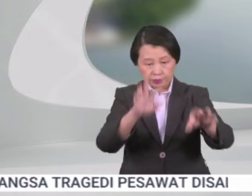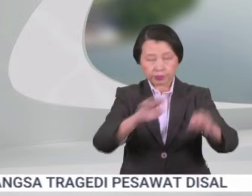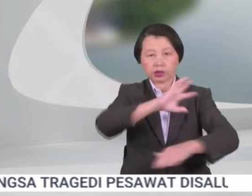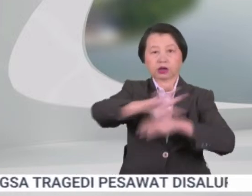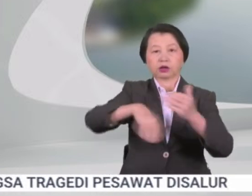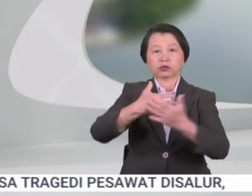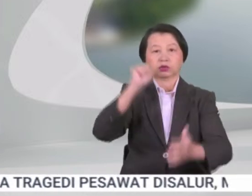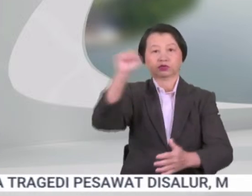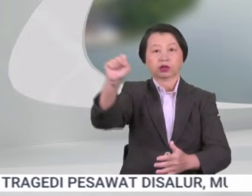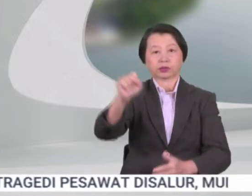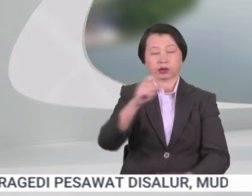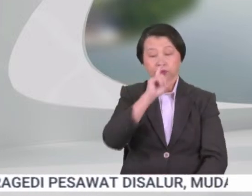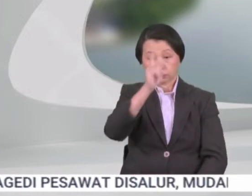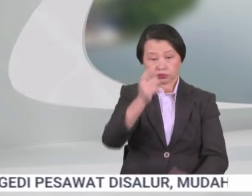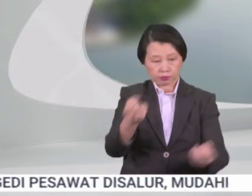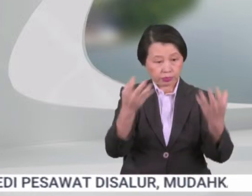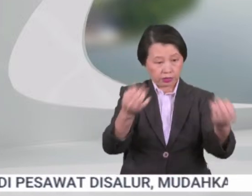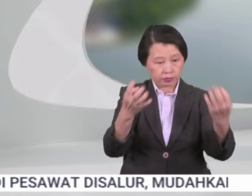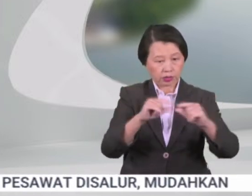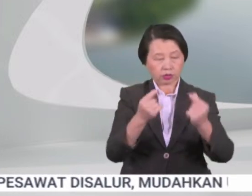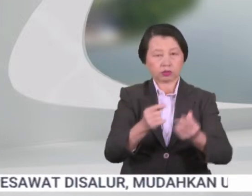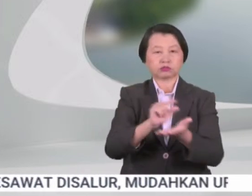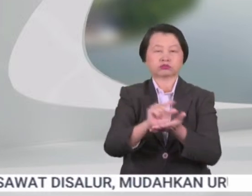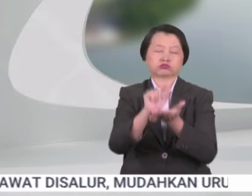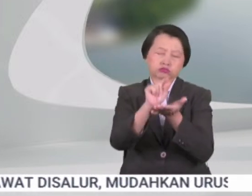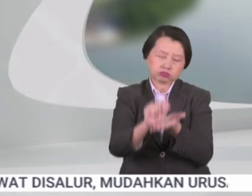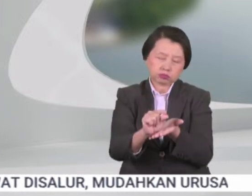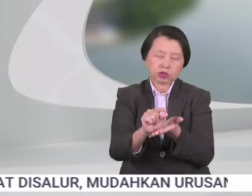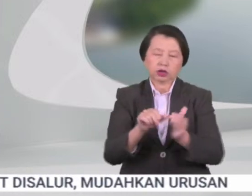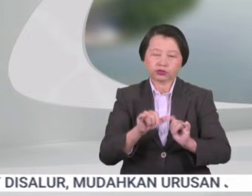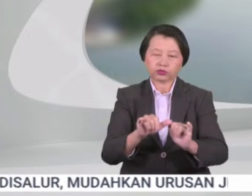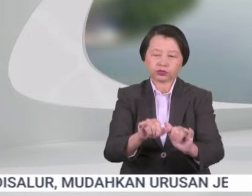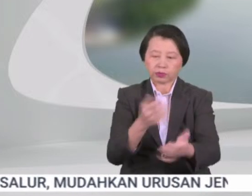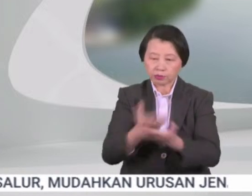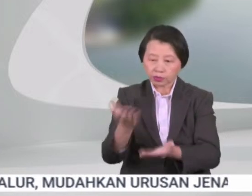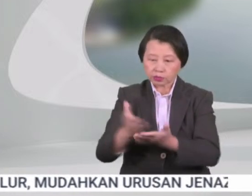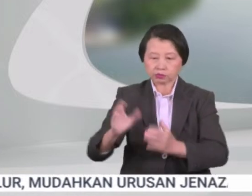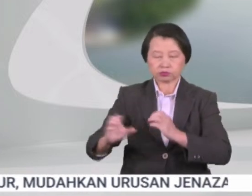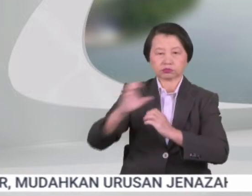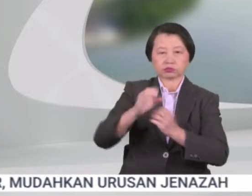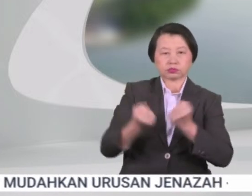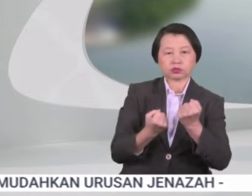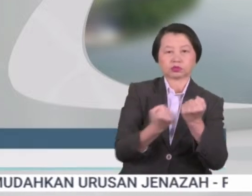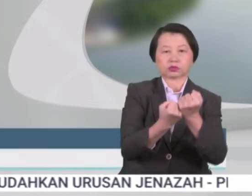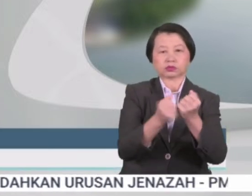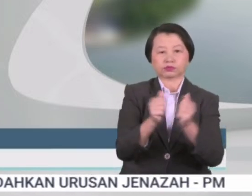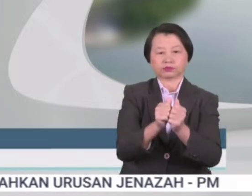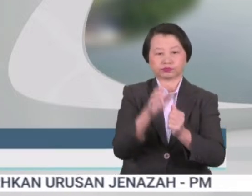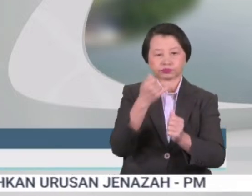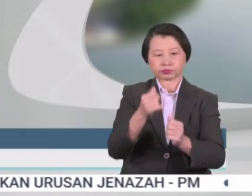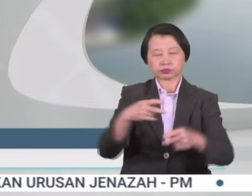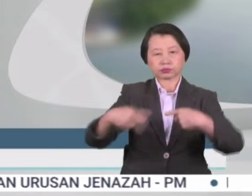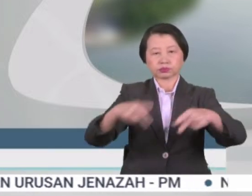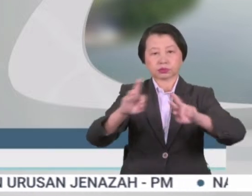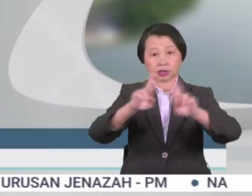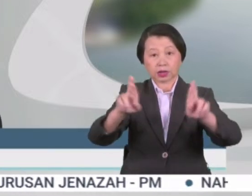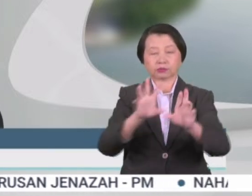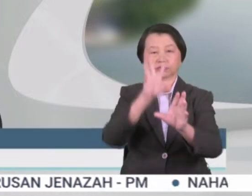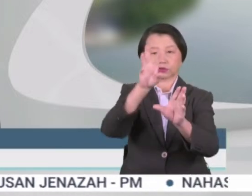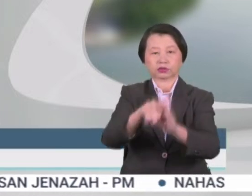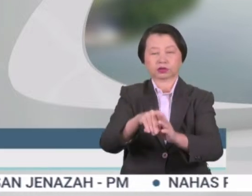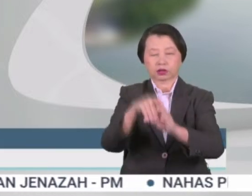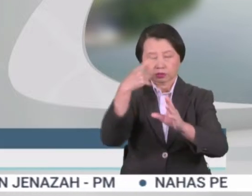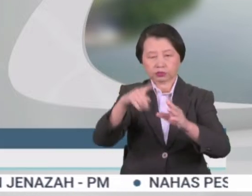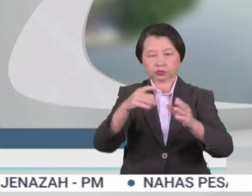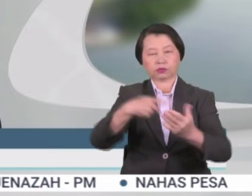Sabah bagi memastikan Lebih ramai golongan berpendapatan rendah secara terus menerima subsidi bersasar sebanyak 90 Pasar Raya turut serta dalam